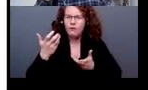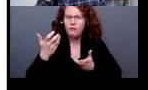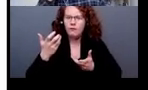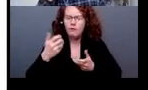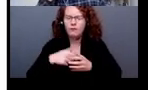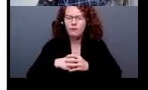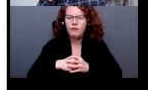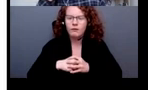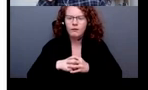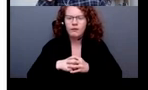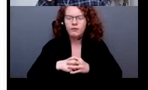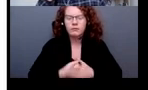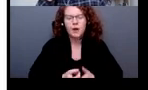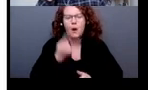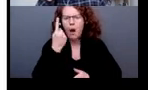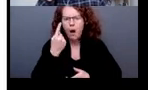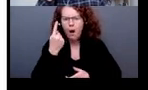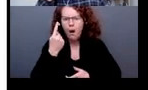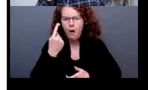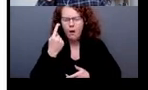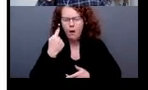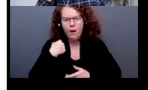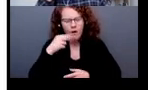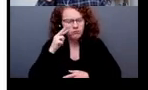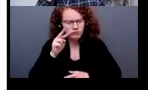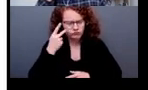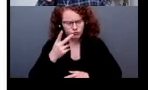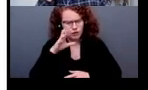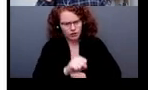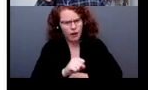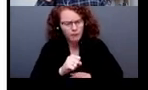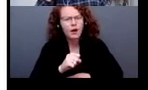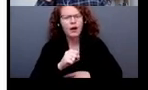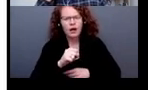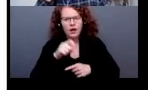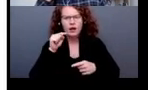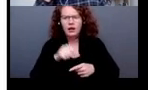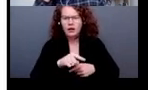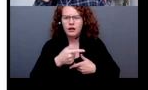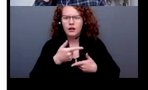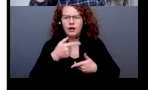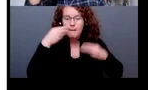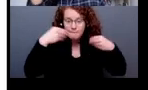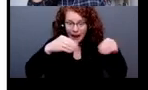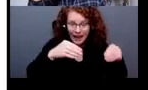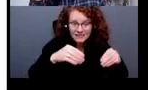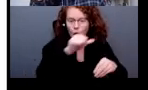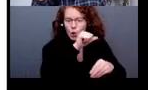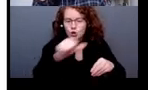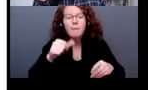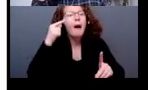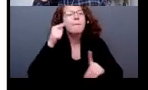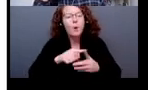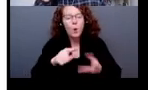qui est apparu durant l'enquête, c'est de voir qu'il ne s'agit pas uniquement dans ces boutiques de réparer, de remettre à